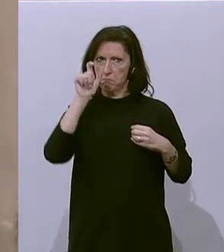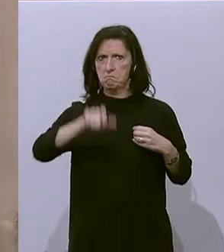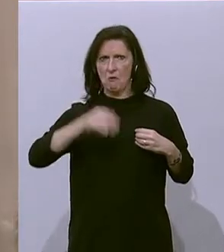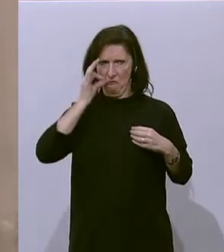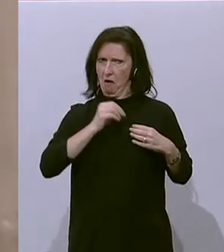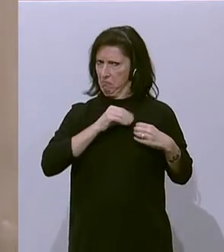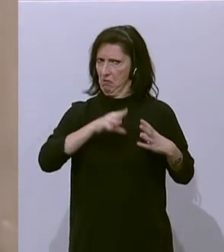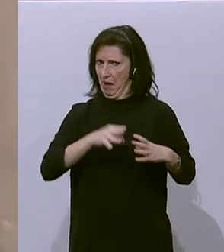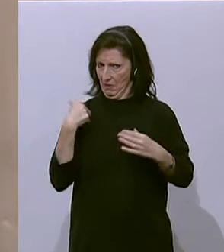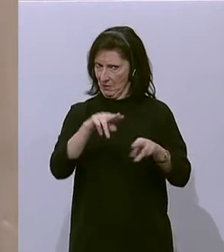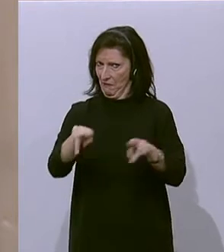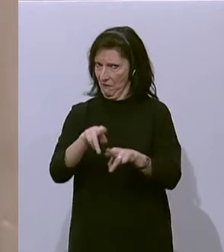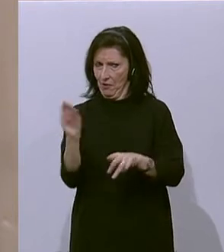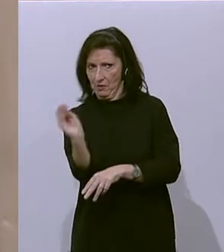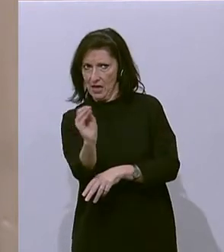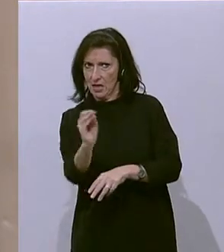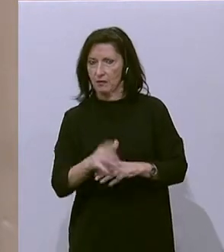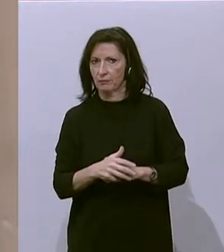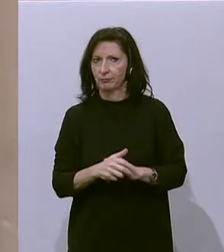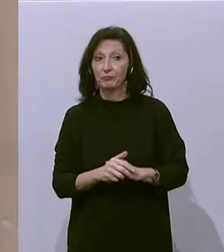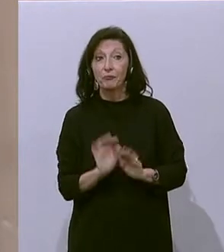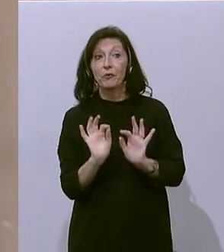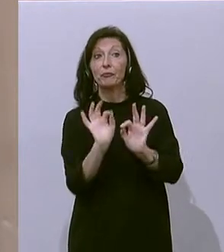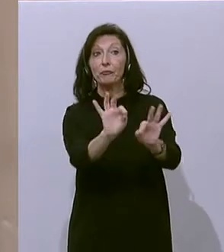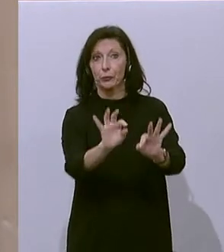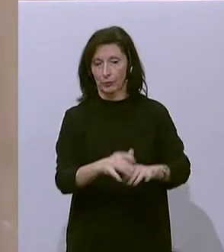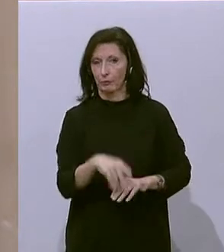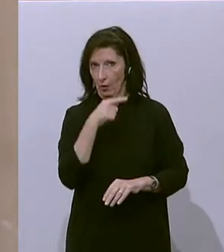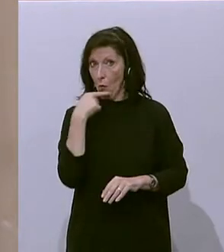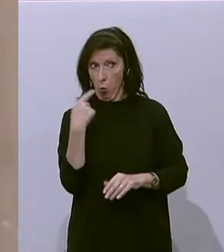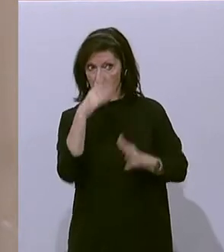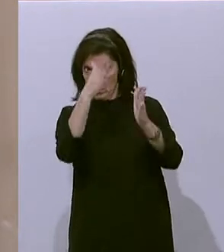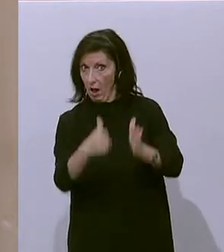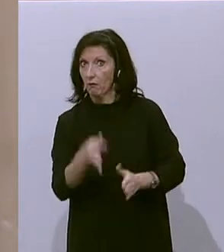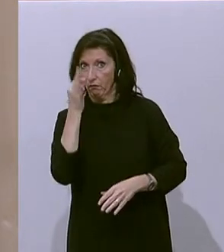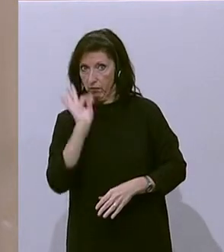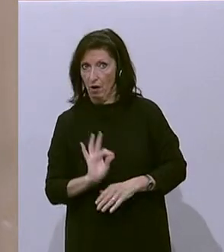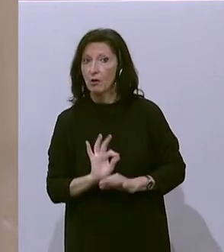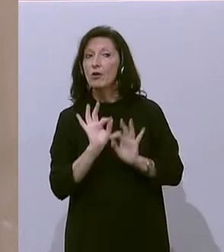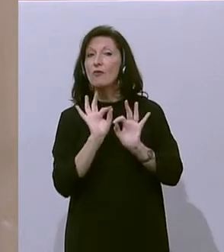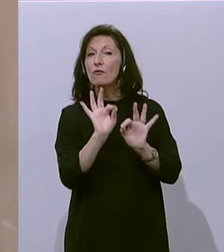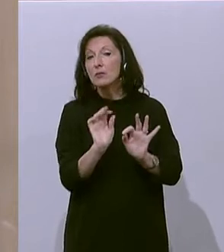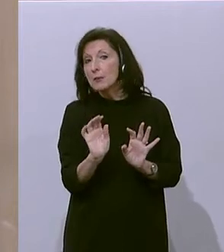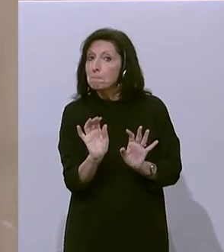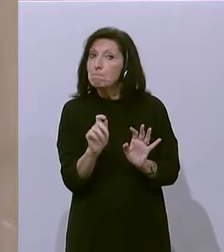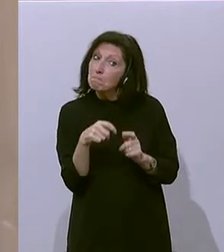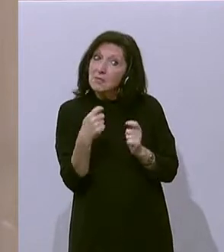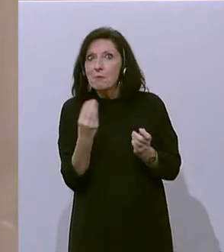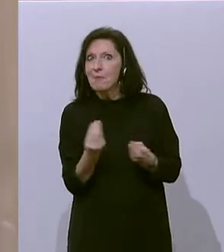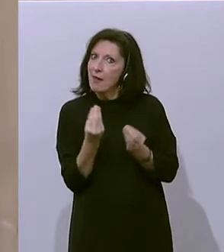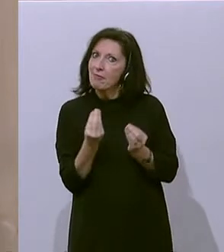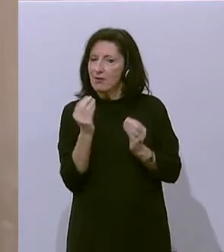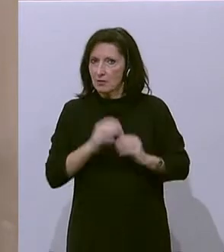Video, dass es da auch für sie, für diese russische Oligarchin, eine Möglichkeit gäbe.